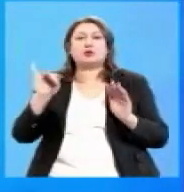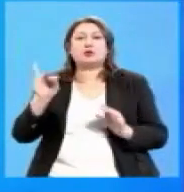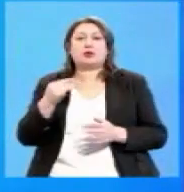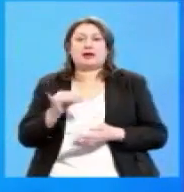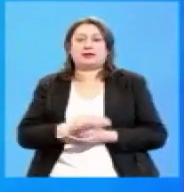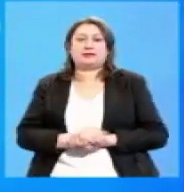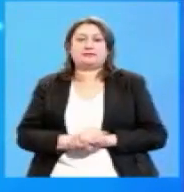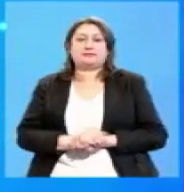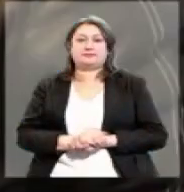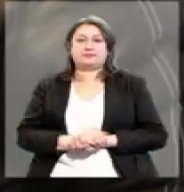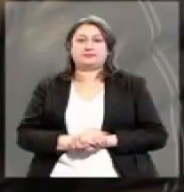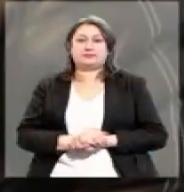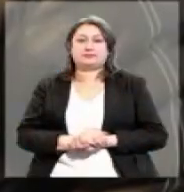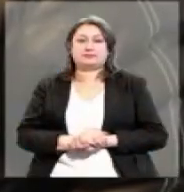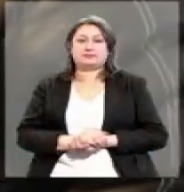аясында салынған.